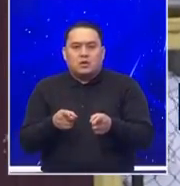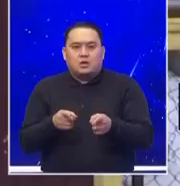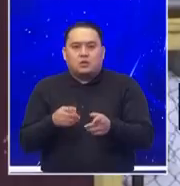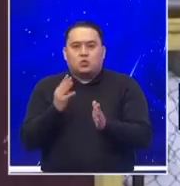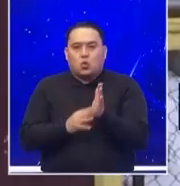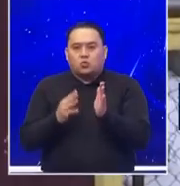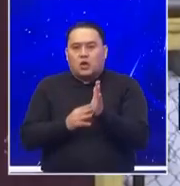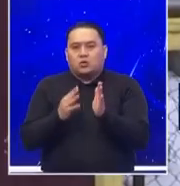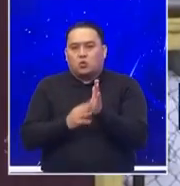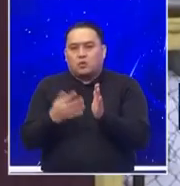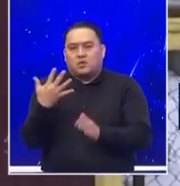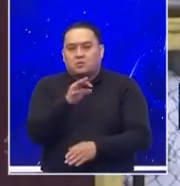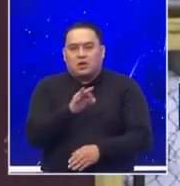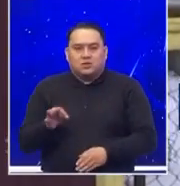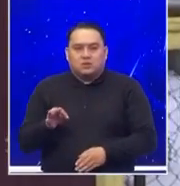Соның 90-95%-ын